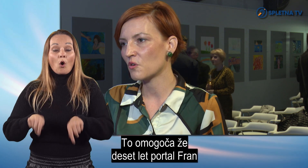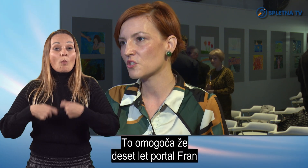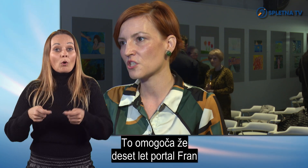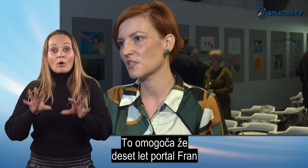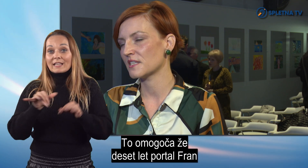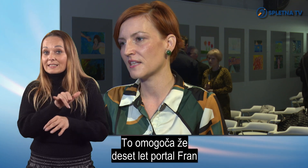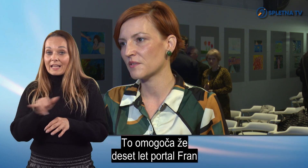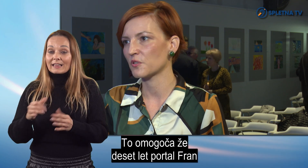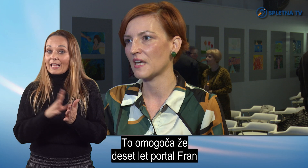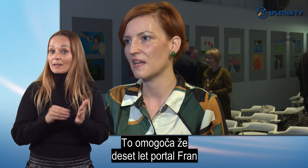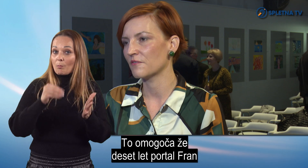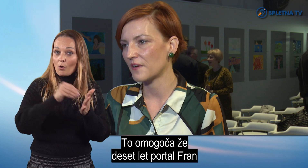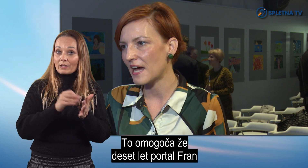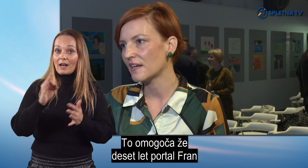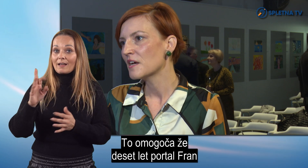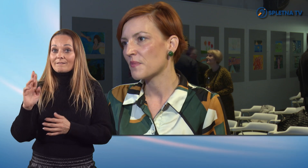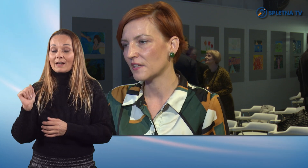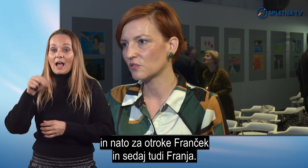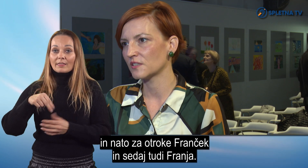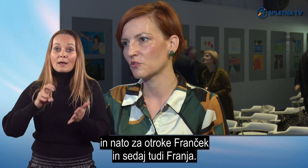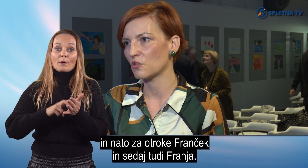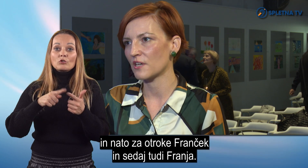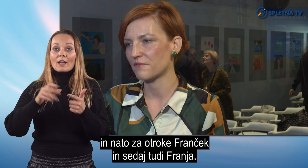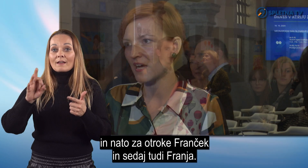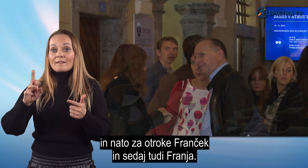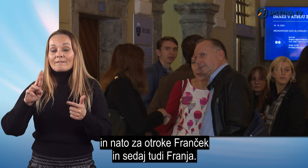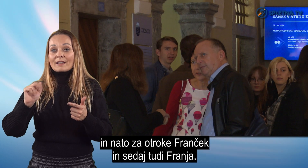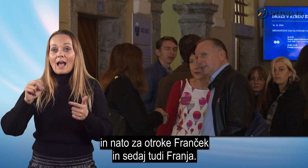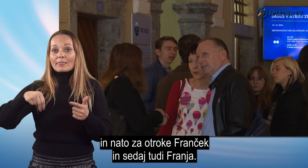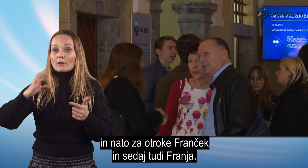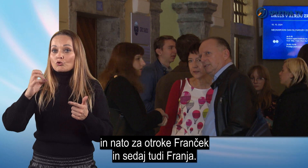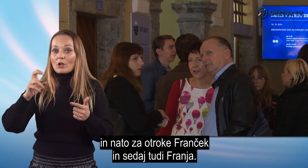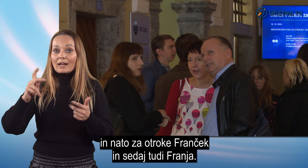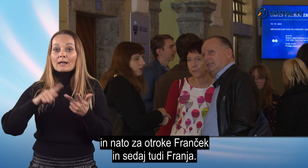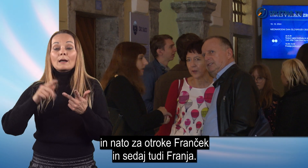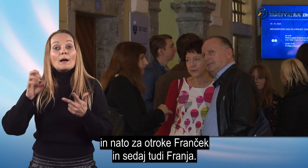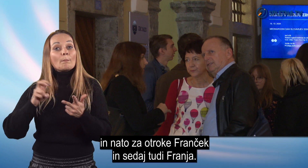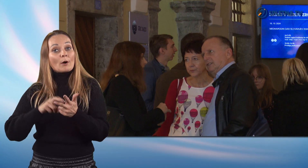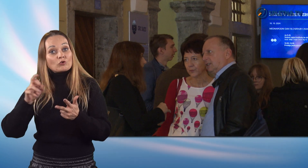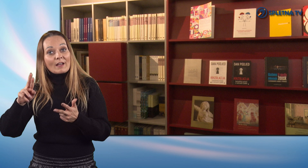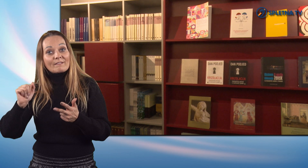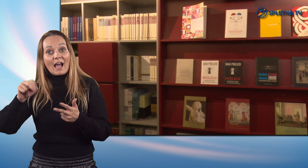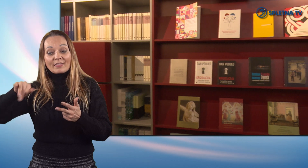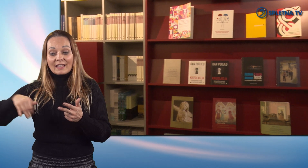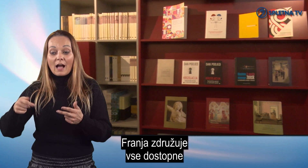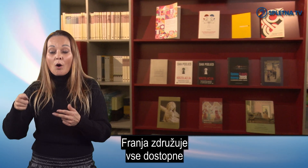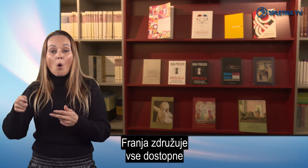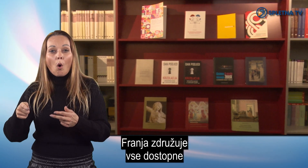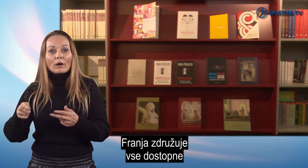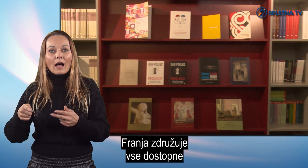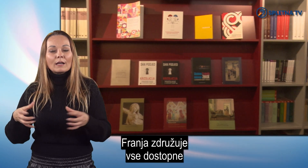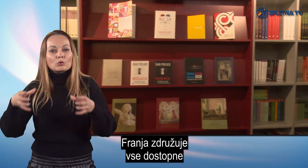to omogoča že 10 let portal Fran, pa za otroke Franček, sedaj tudi Franja.